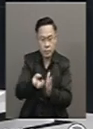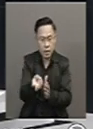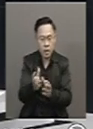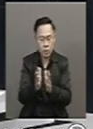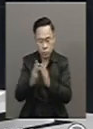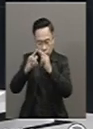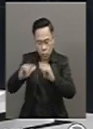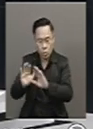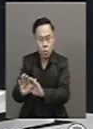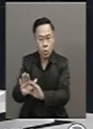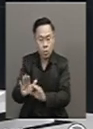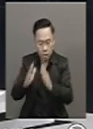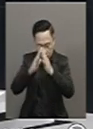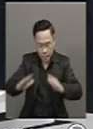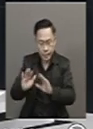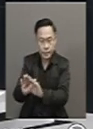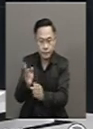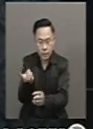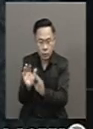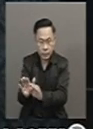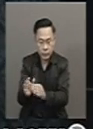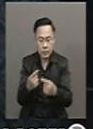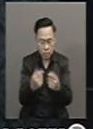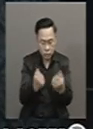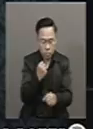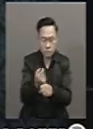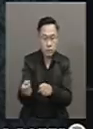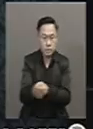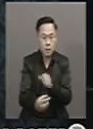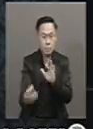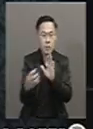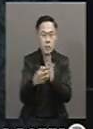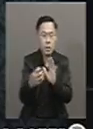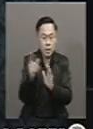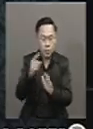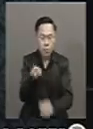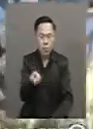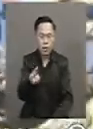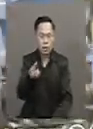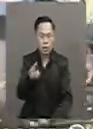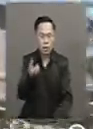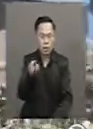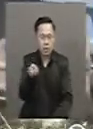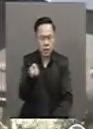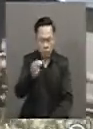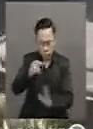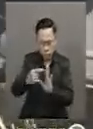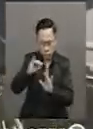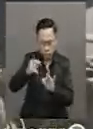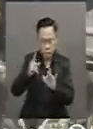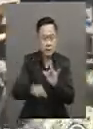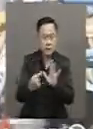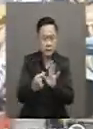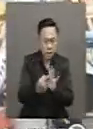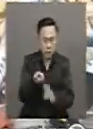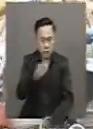ฏว่ามีความเห็นจากทางชาวนาในภาคกลางซึ่งภาคกลางส่วนใหญ่เขาจะปลูกข้าวเจ้าปลูกข้าวหอมซึ่งต